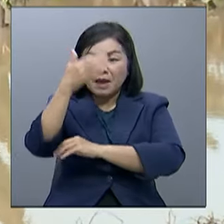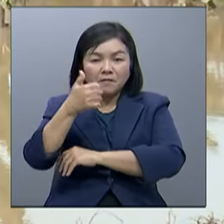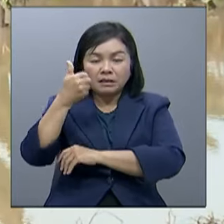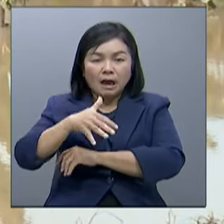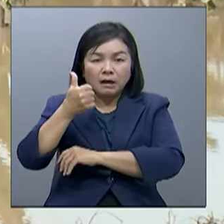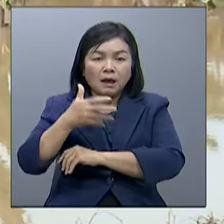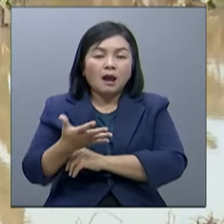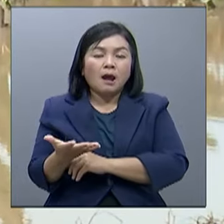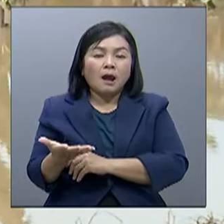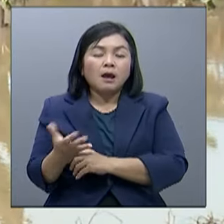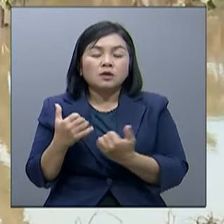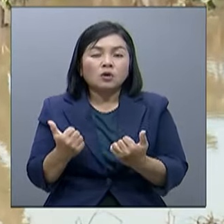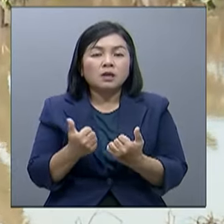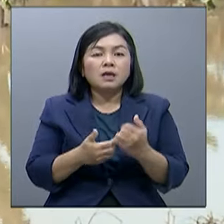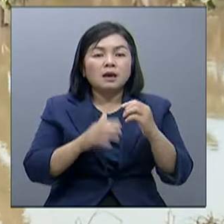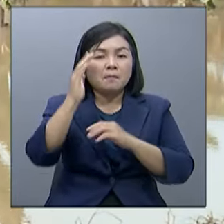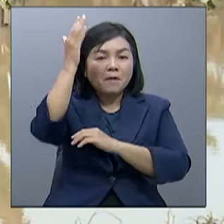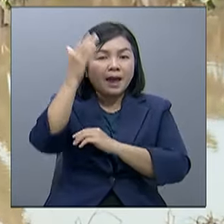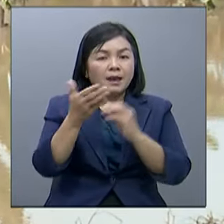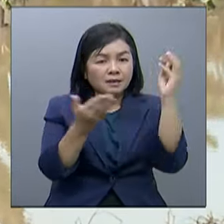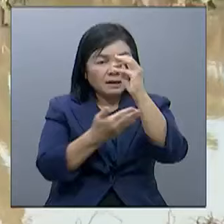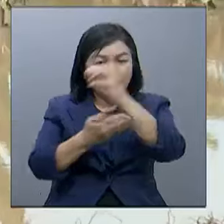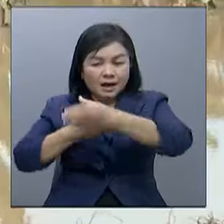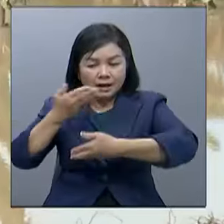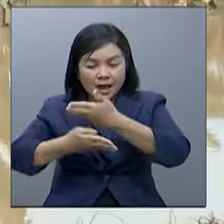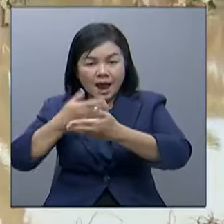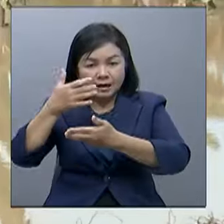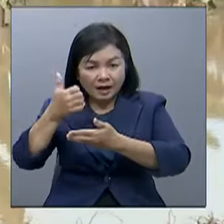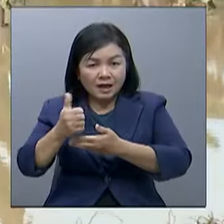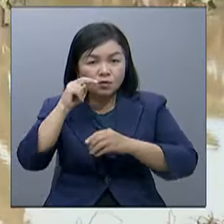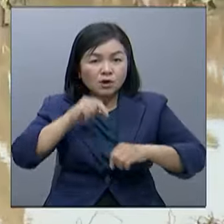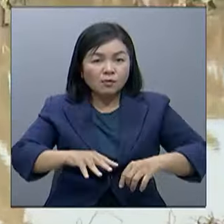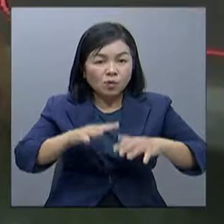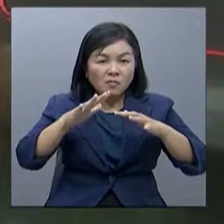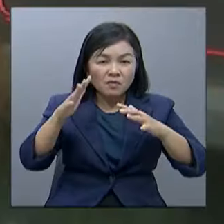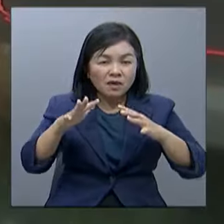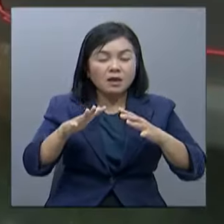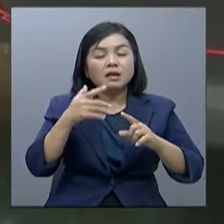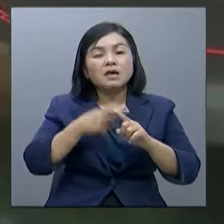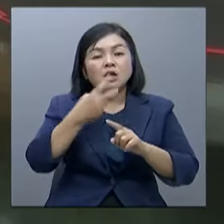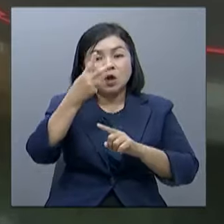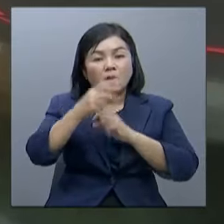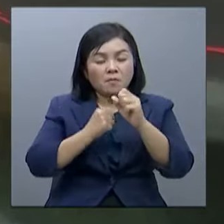สามารถเก็บผลผลิตได้ถ้าเกิดว่าน้ำไม่ท่วมนะครับก็ต้นเดือนกุมภาพันธ์ปีหน้าเลยครับค่ะขอบคุณค่ะขอบคุณค่ะ